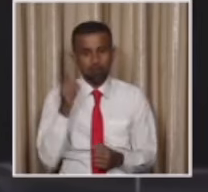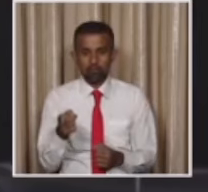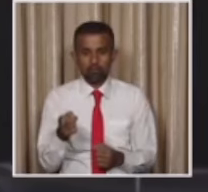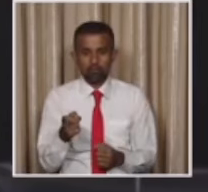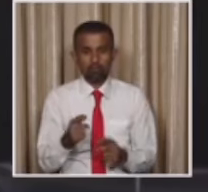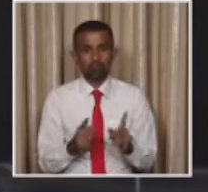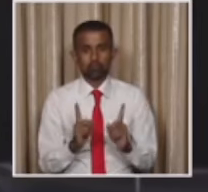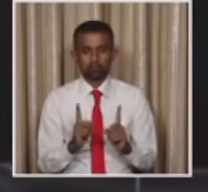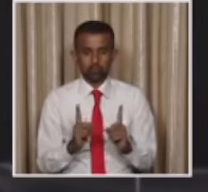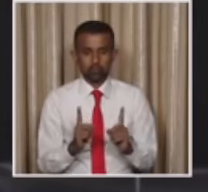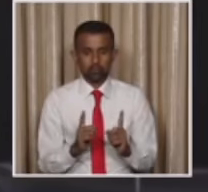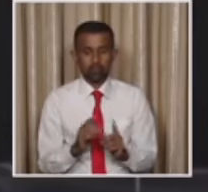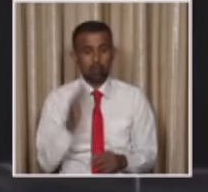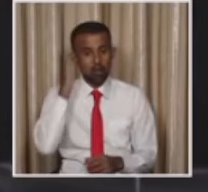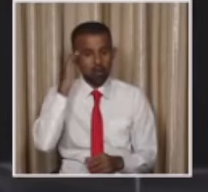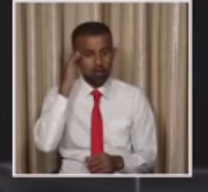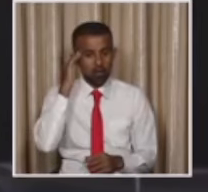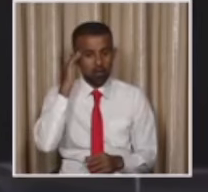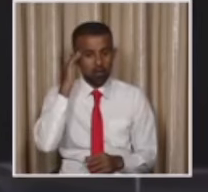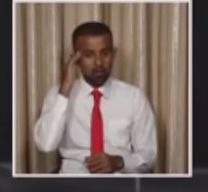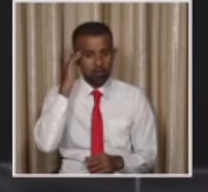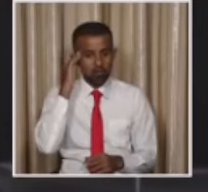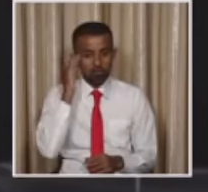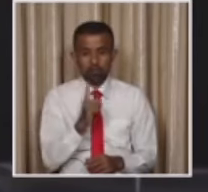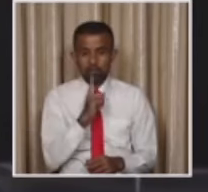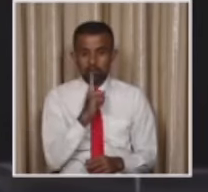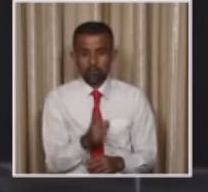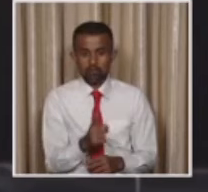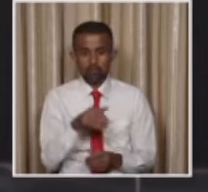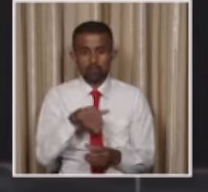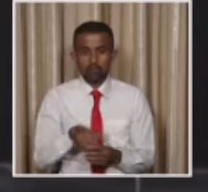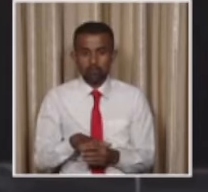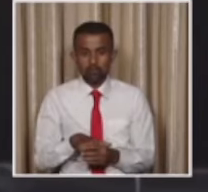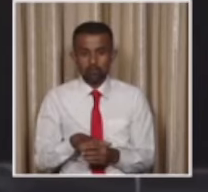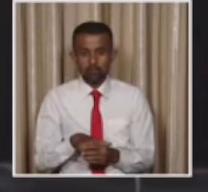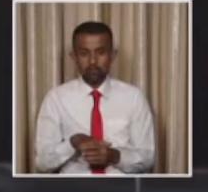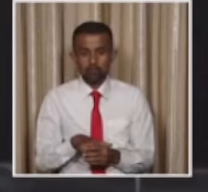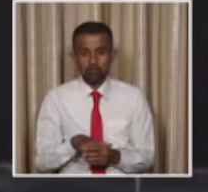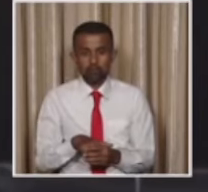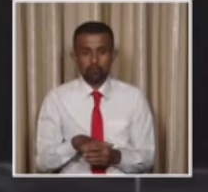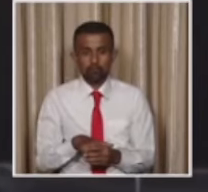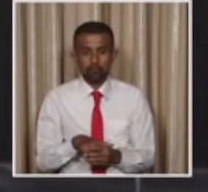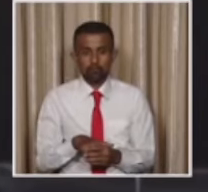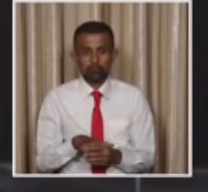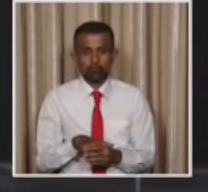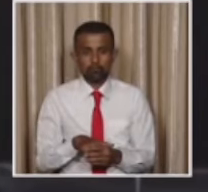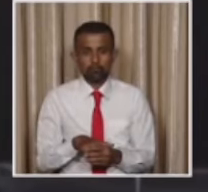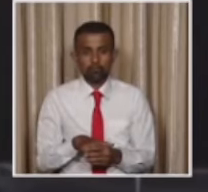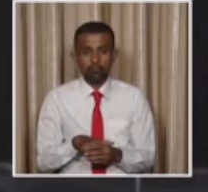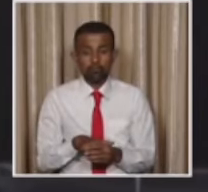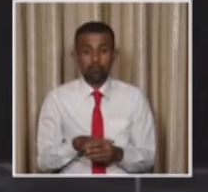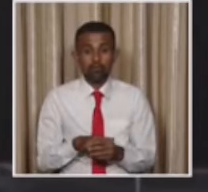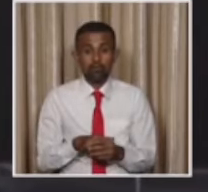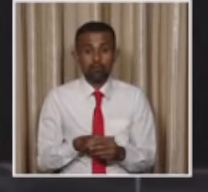සීමා වෙන්න ඕනේ. කාන්තාවන් කියන එක හරහා මේක මේක මේක ඒ සංක්‍රාන්තික